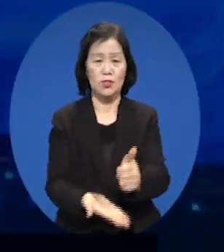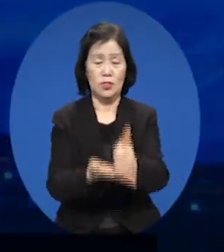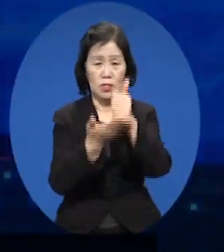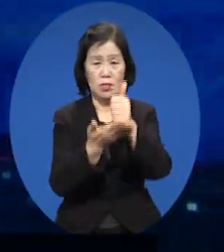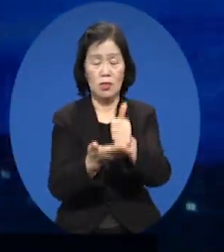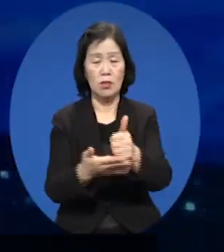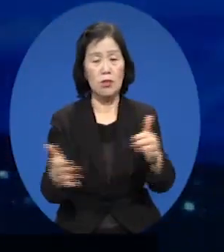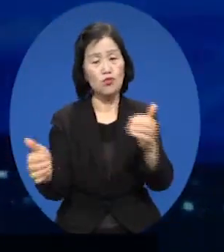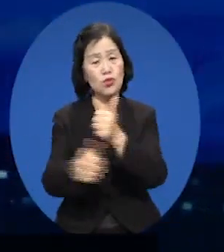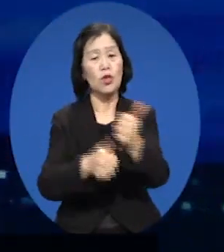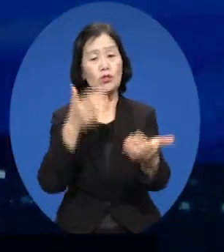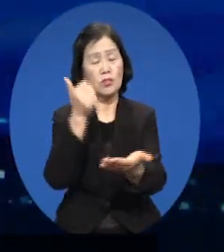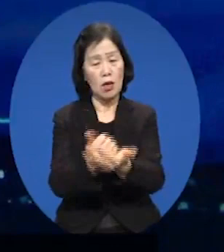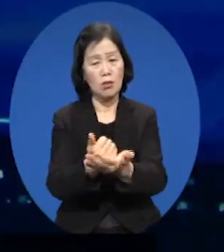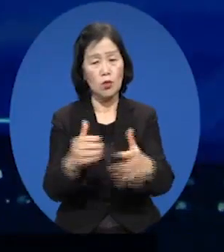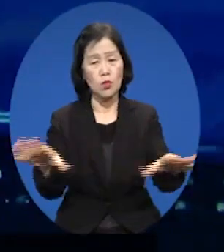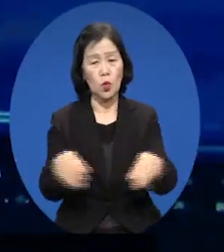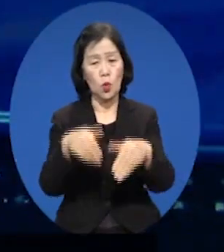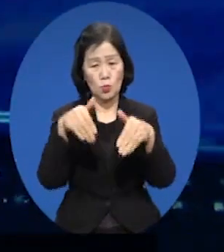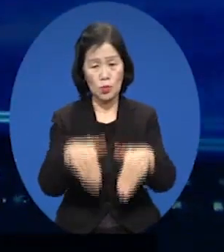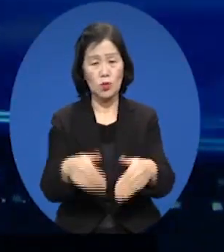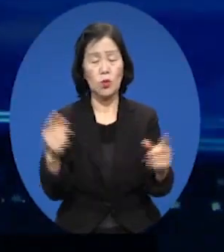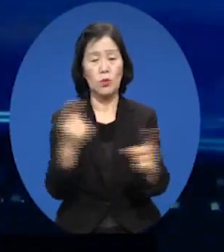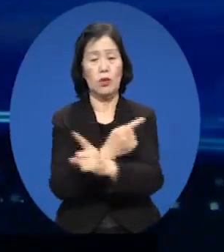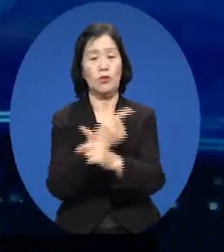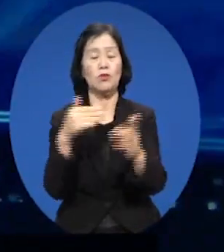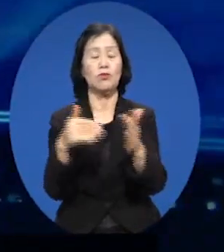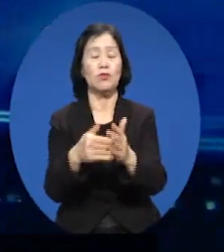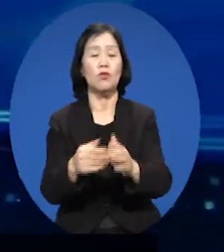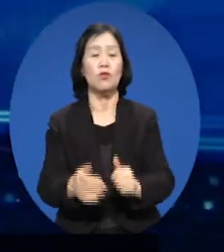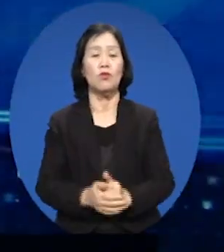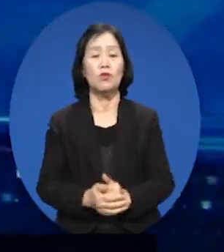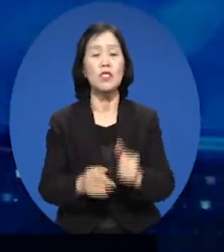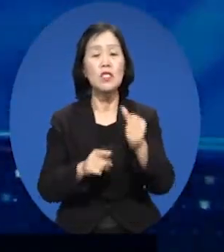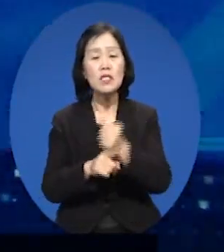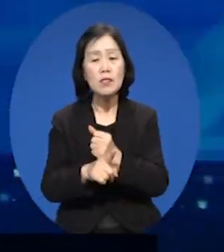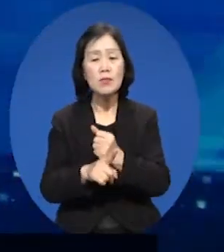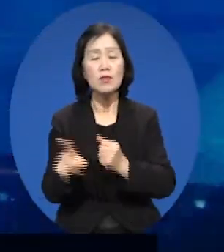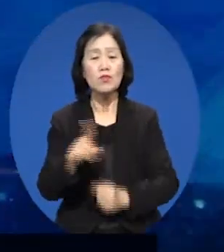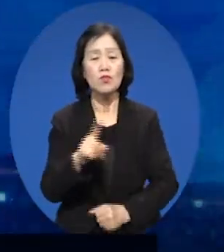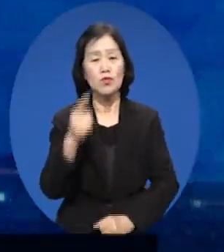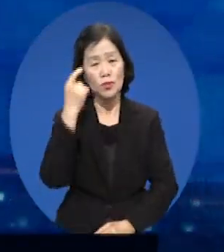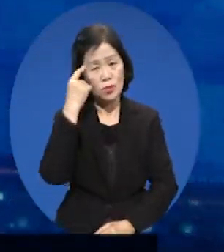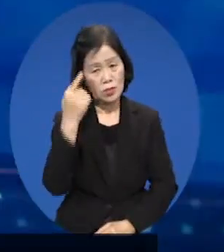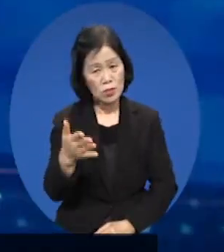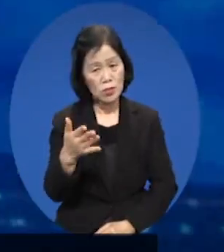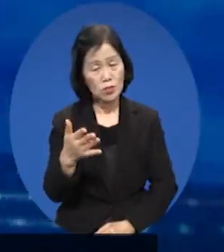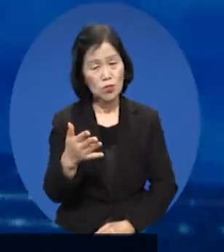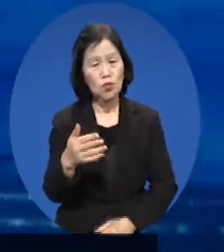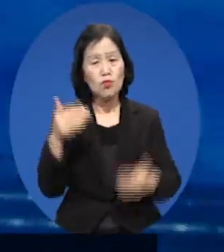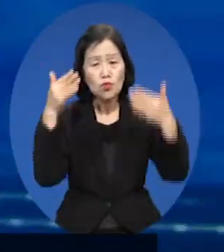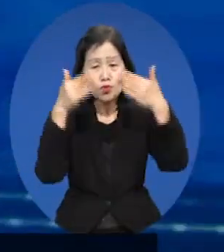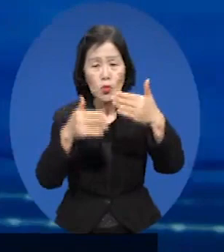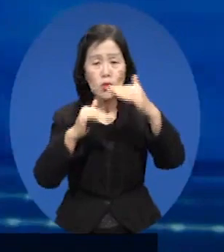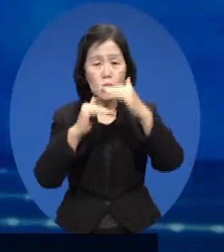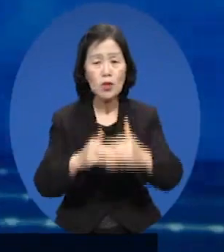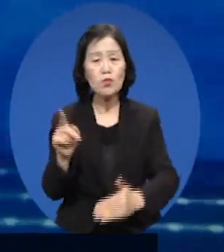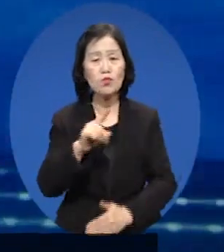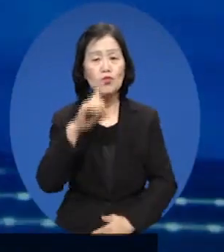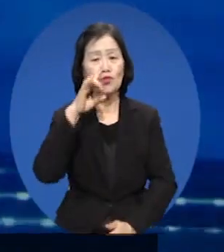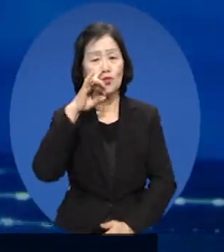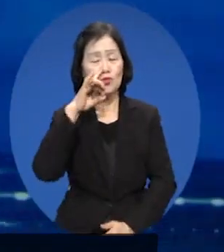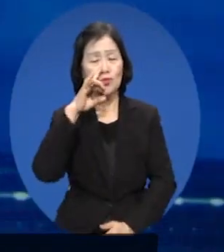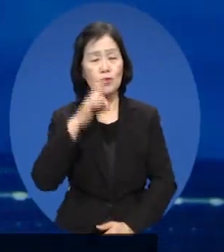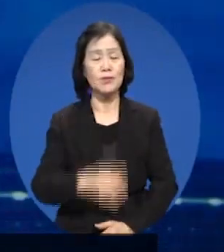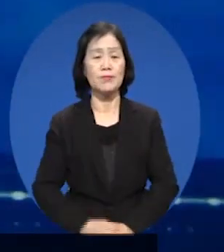당 위원장 에서 이제 총 비서로 바뀐 건데 이게 어떤 의미가 있는 것인지 또한 주목해야 될 되고 무엇인지 궁금 안돼요